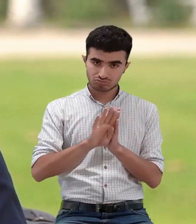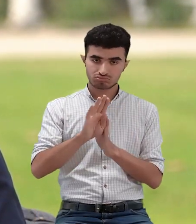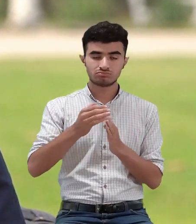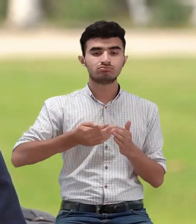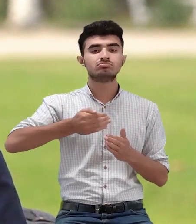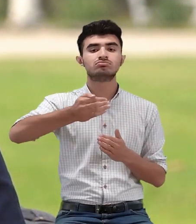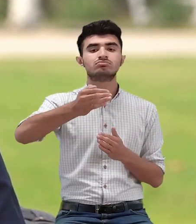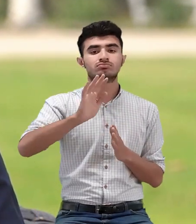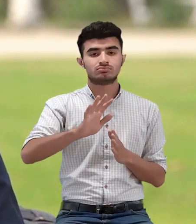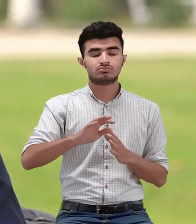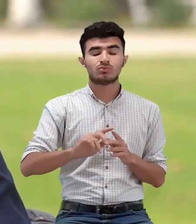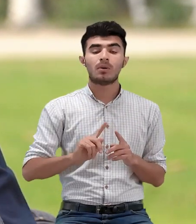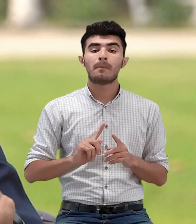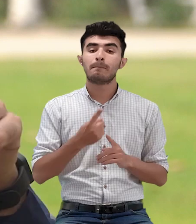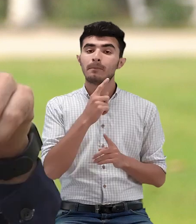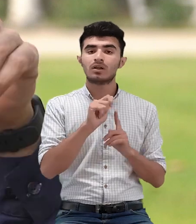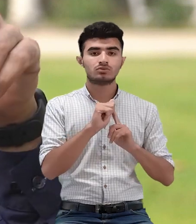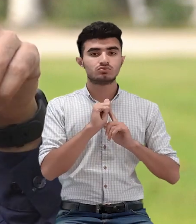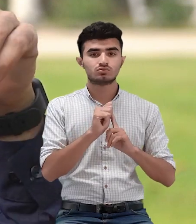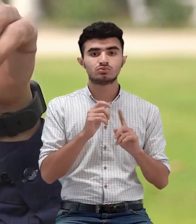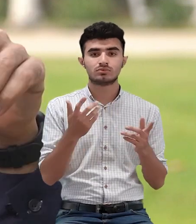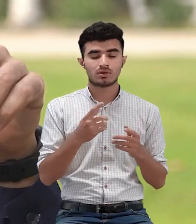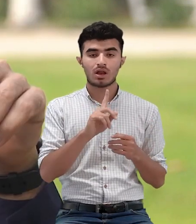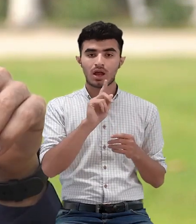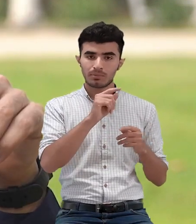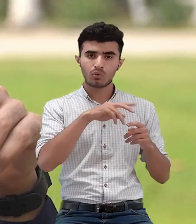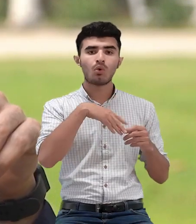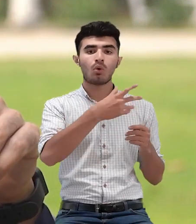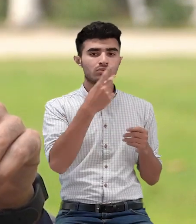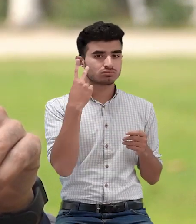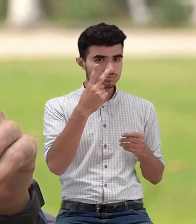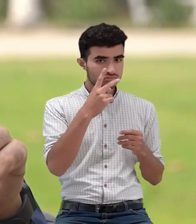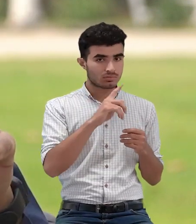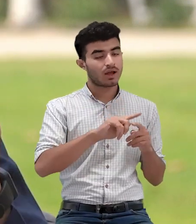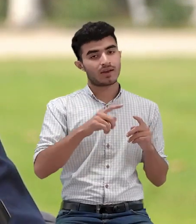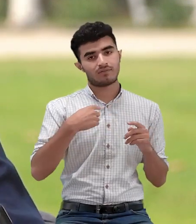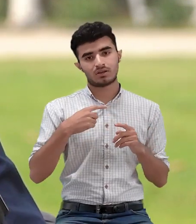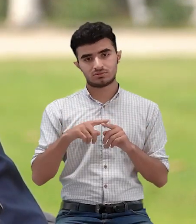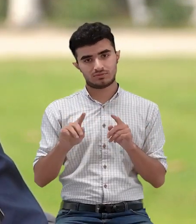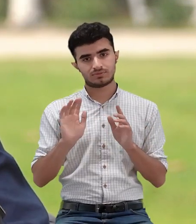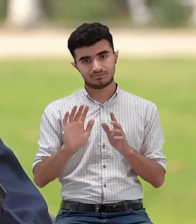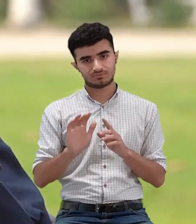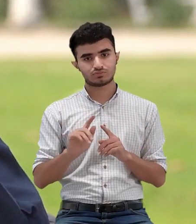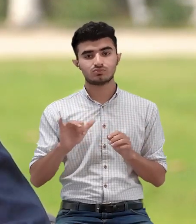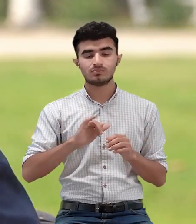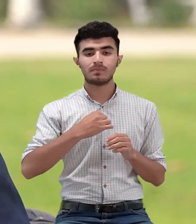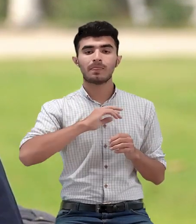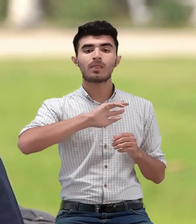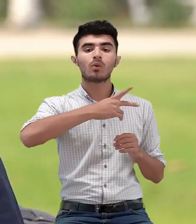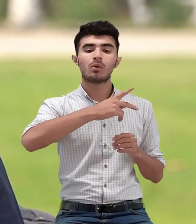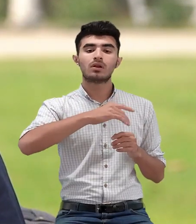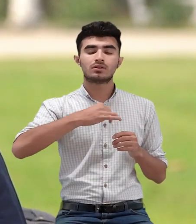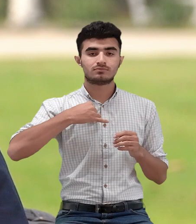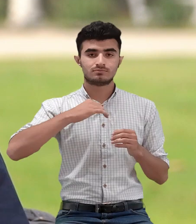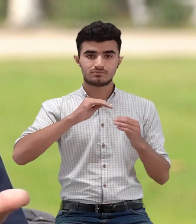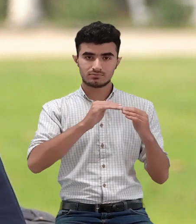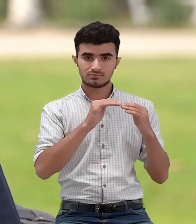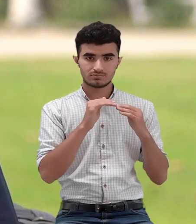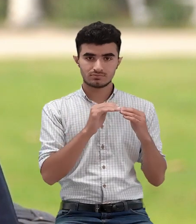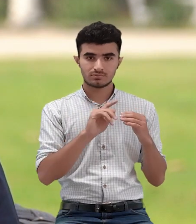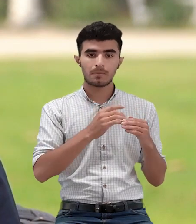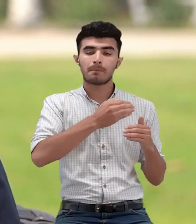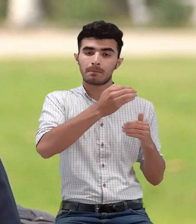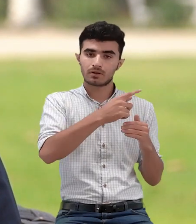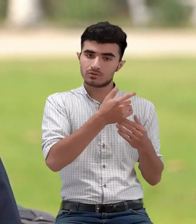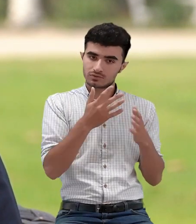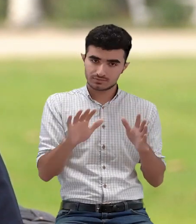ہے۔ تو سب سے پہلا کام، جیسے ہی دوسروں کو دیکھیں کہ وہ آپ سے کامیاب لگ رہا ہے تو آپ دیکھیں کہ آپ اس میدان میں کیوں دوڑ لگائیں جس میدان کے لیے